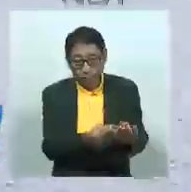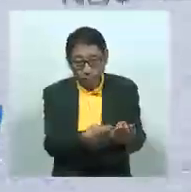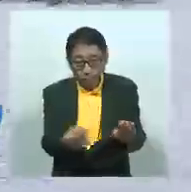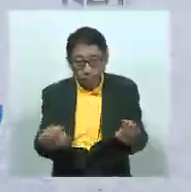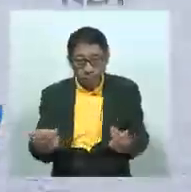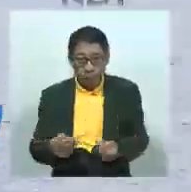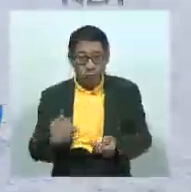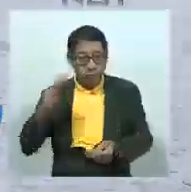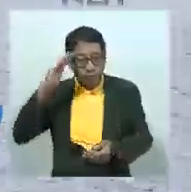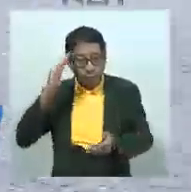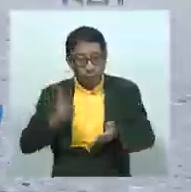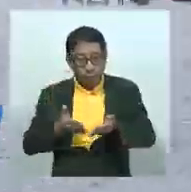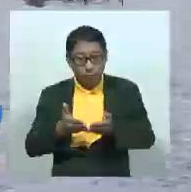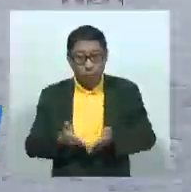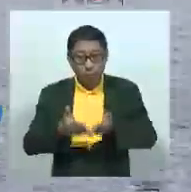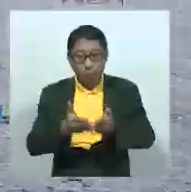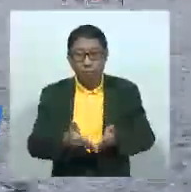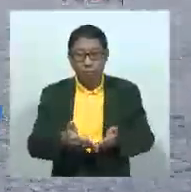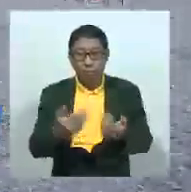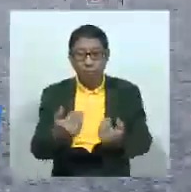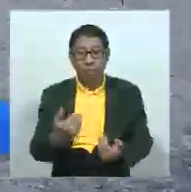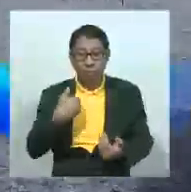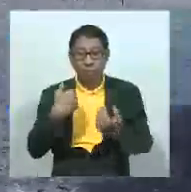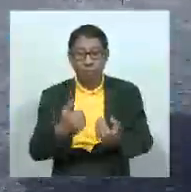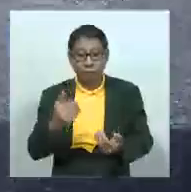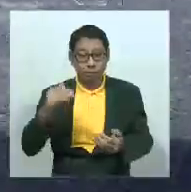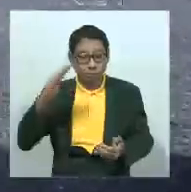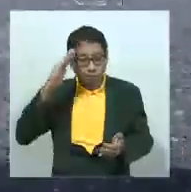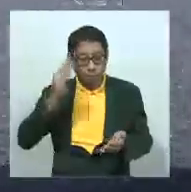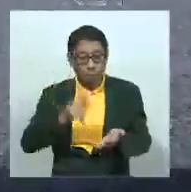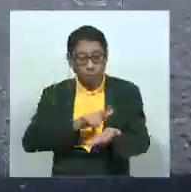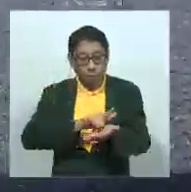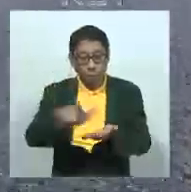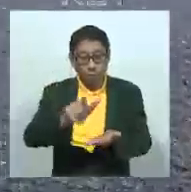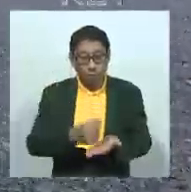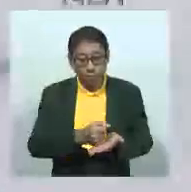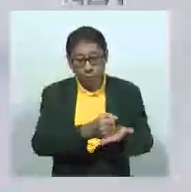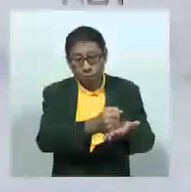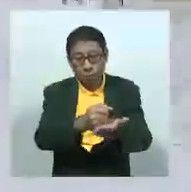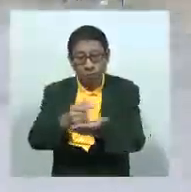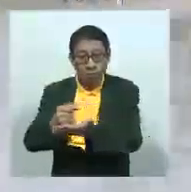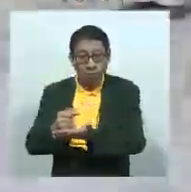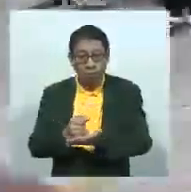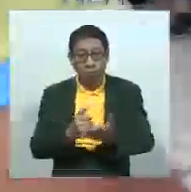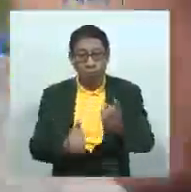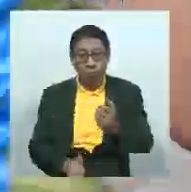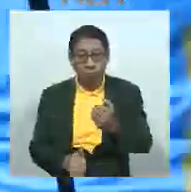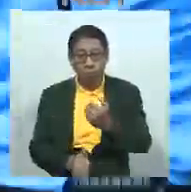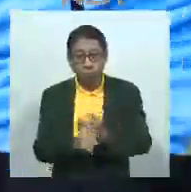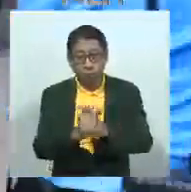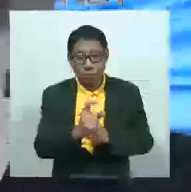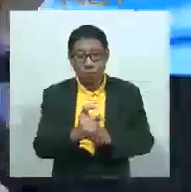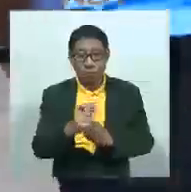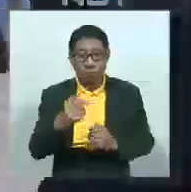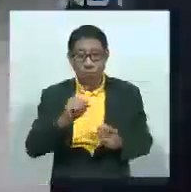การกับกองทัพเรือโดยสอนชนภาค3และกองทัพอากาศในการให้ความช่วยเหลือผู้ประสบภัยซึ่งทั้งหมด